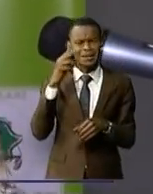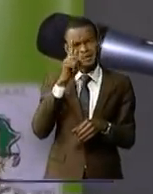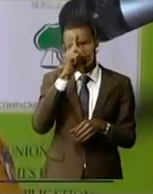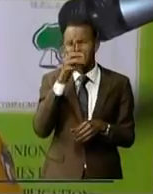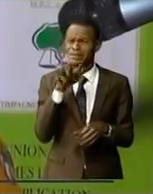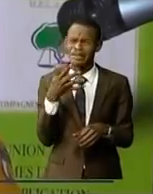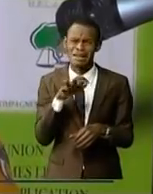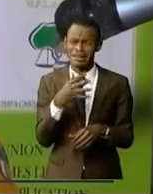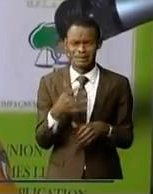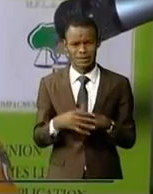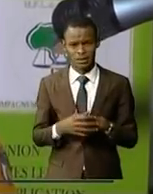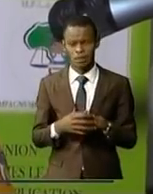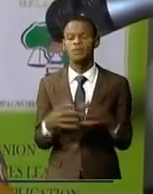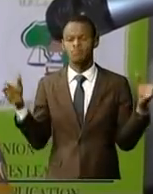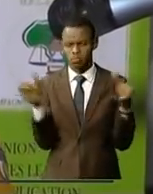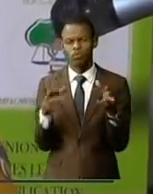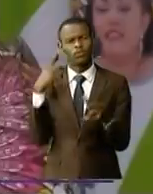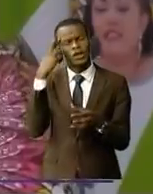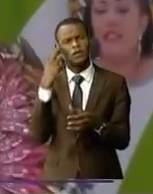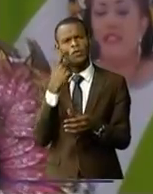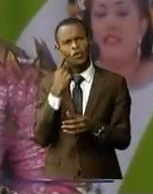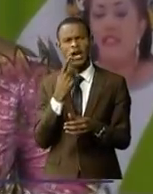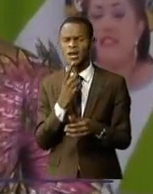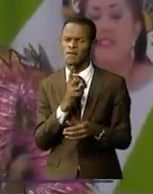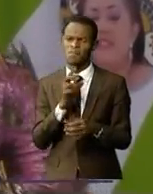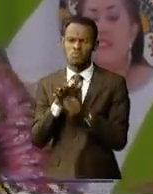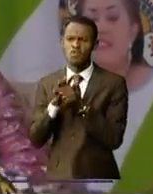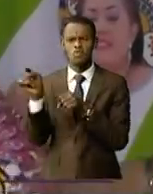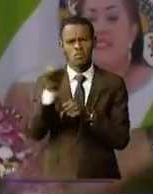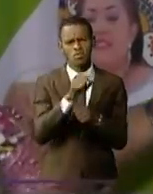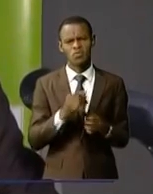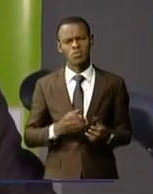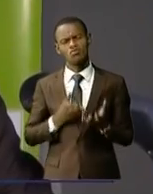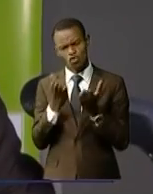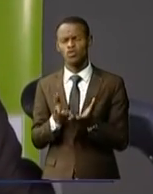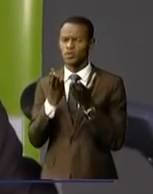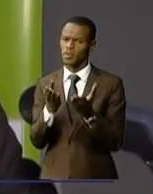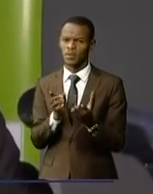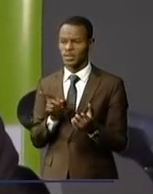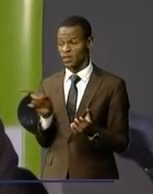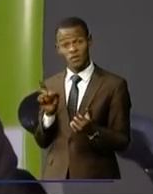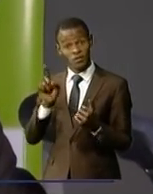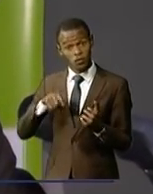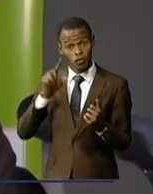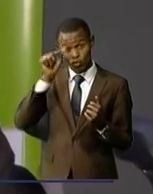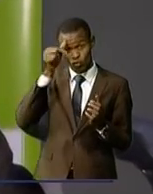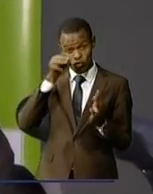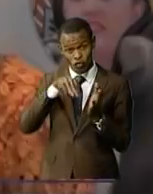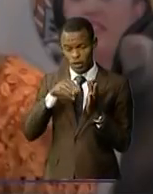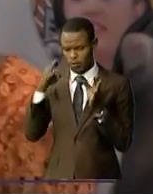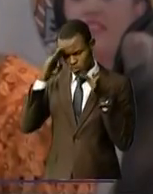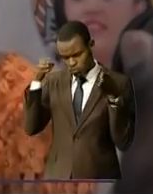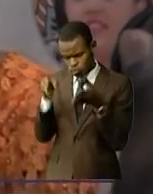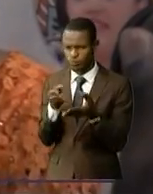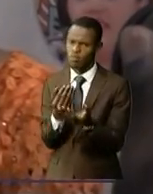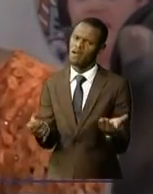de réflexion, toutes ont plaidé la cause de ses enfants et demandent au gouvernement de tourner aussi son regard vers ses enfants, des fois